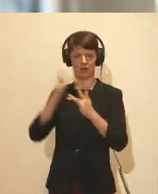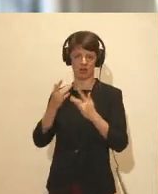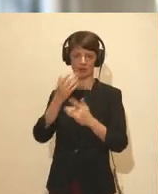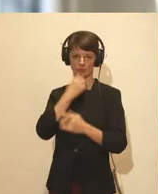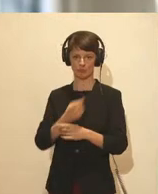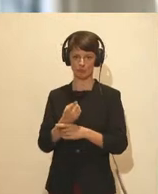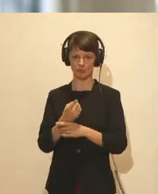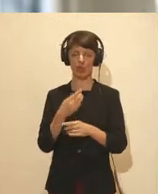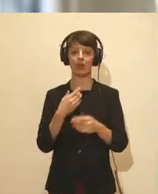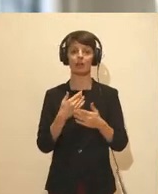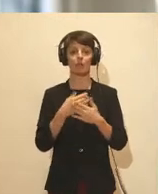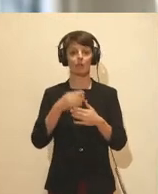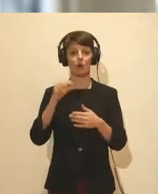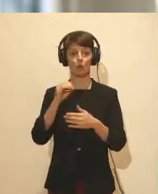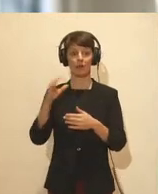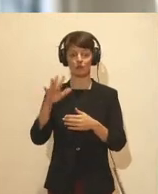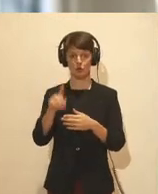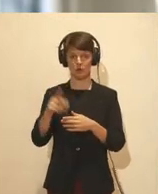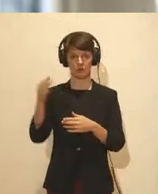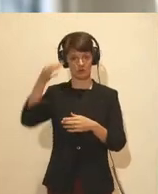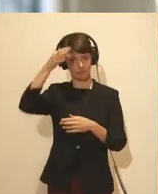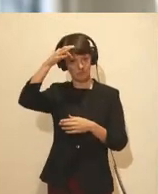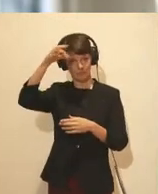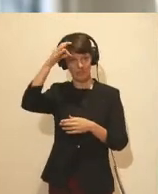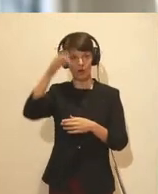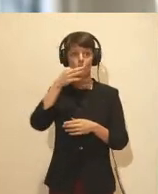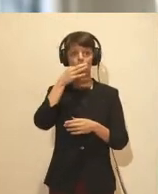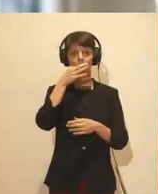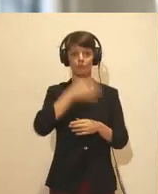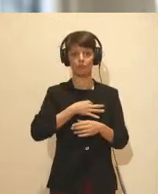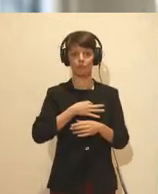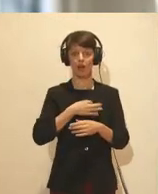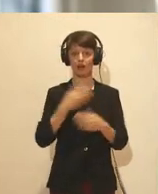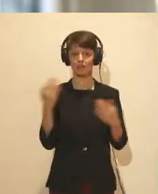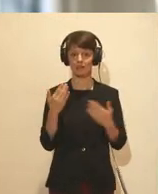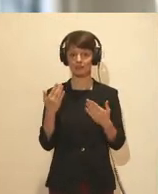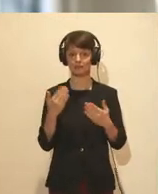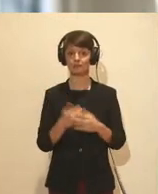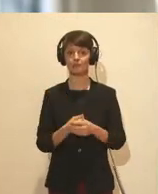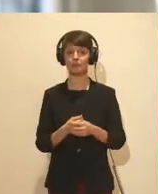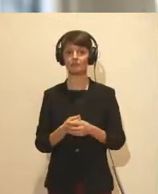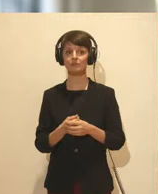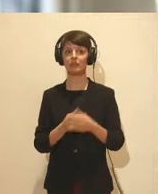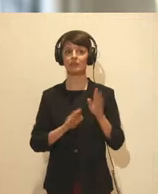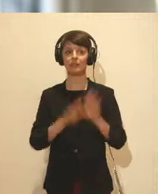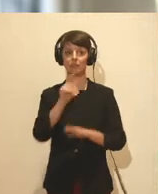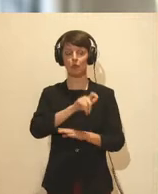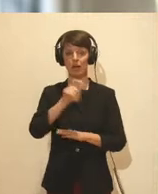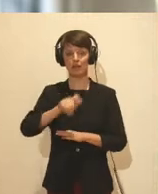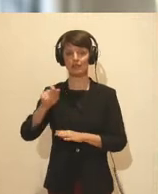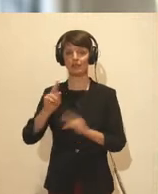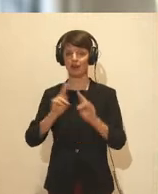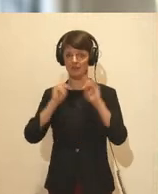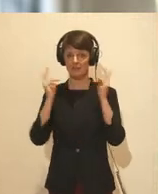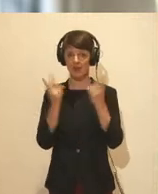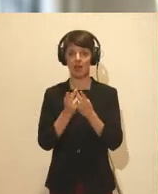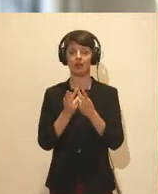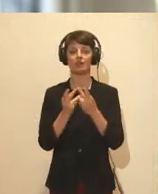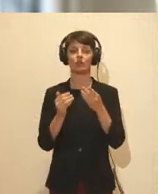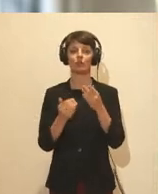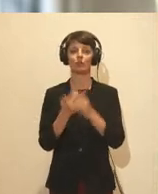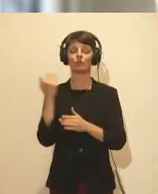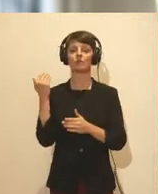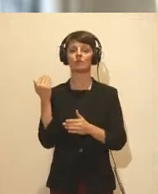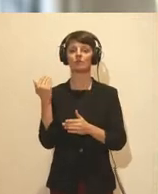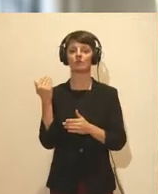habe die mich auf und treibt ist sollen es in den demokratien in der welt und vor allem auch in